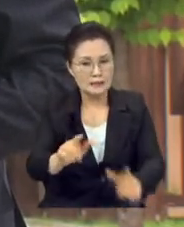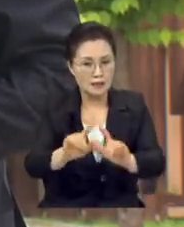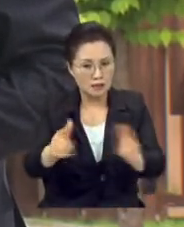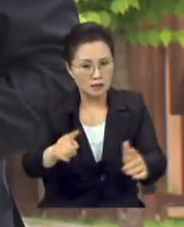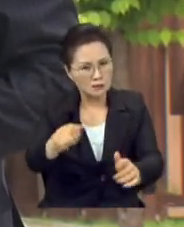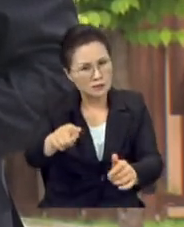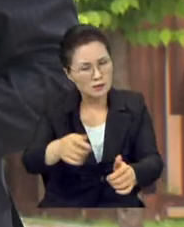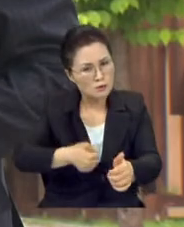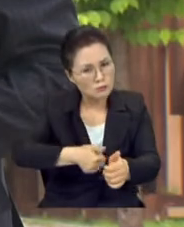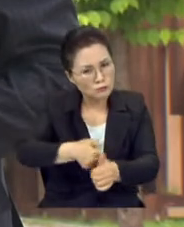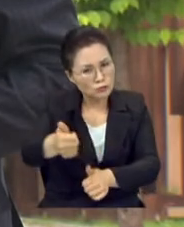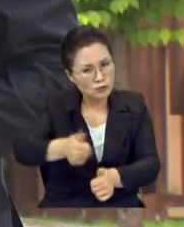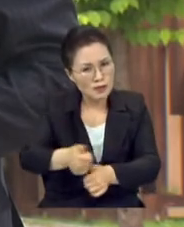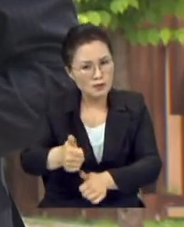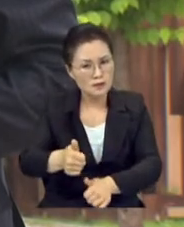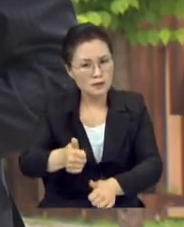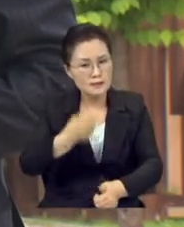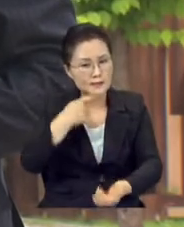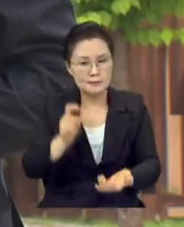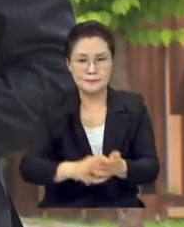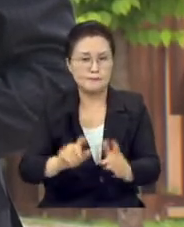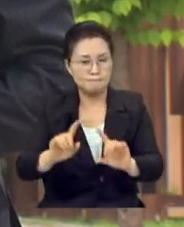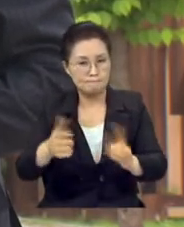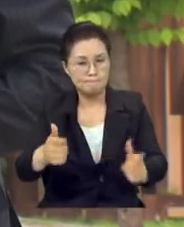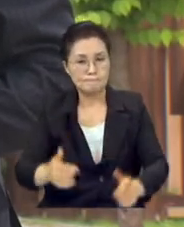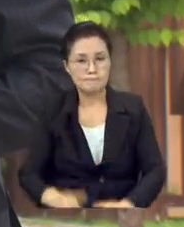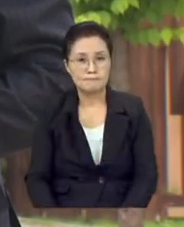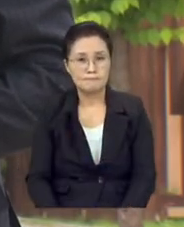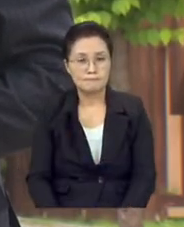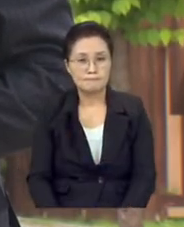곳곳에서 벌어질 전망입니다 knn 김건형 입니다